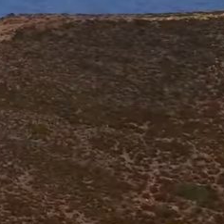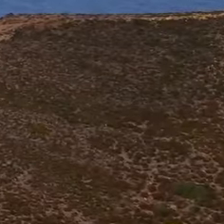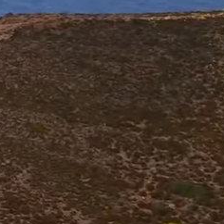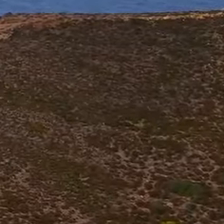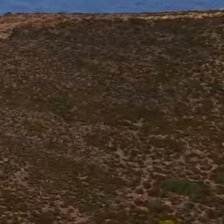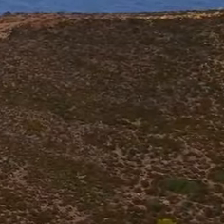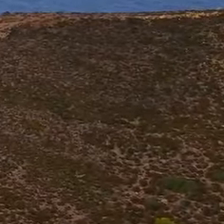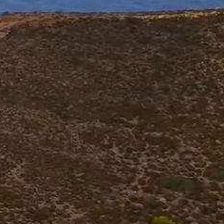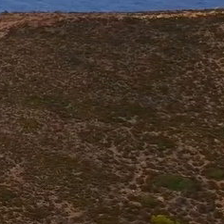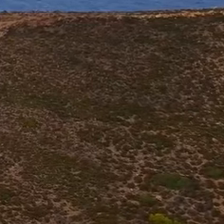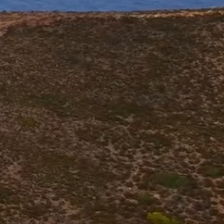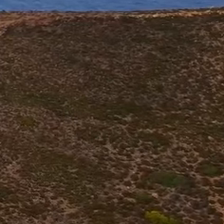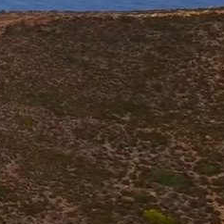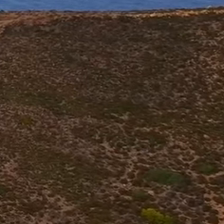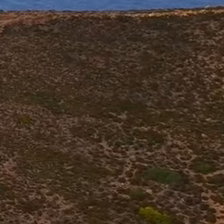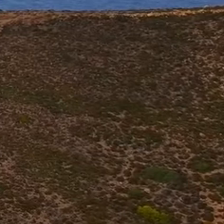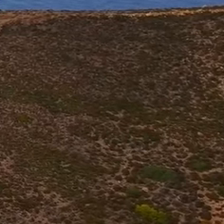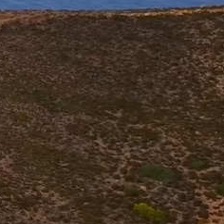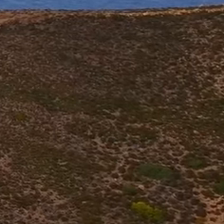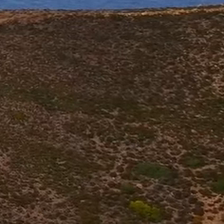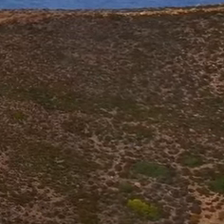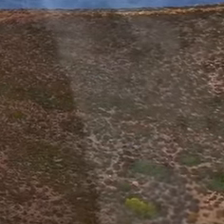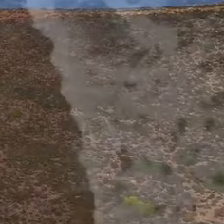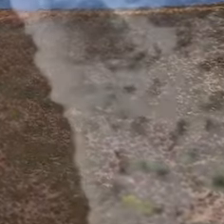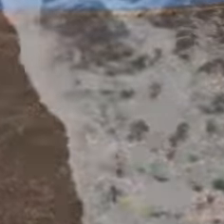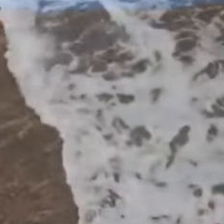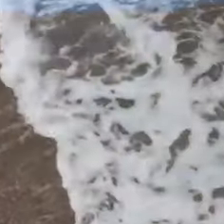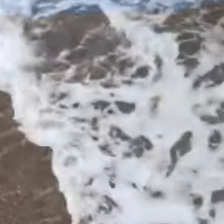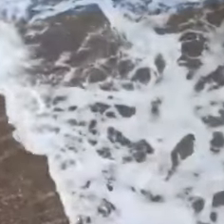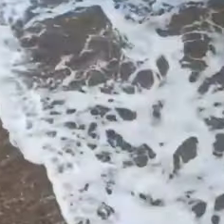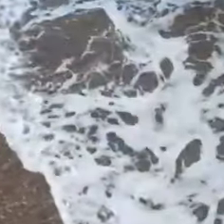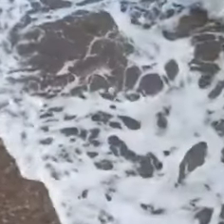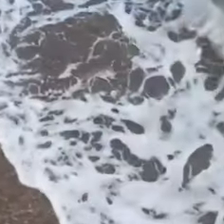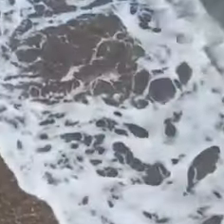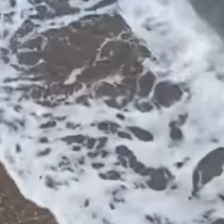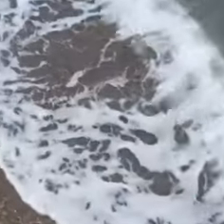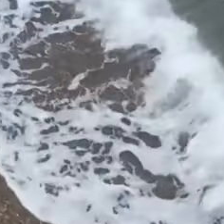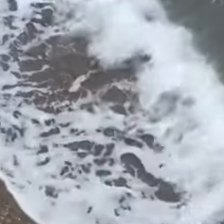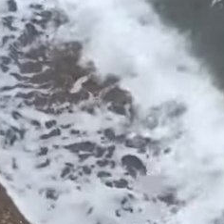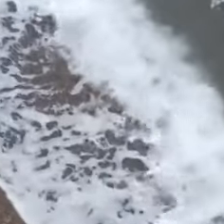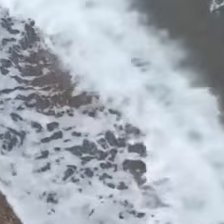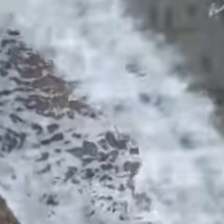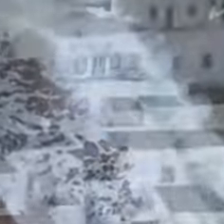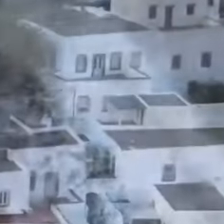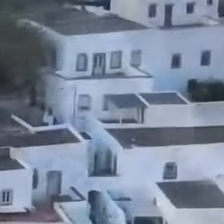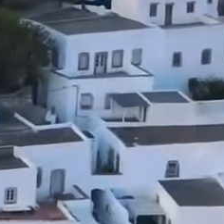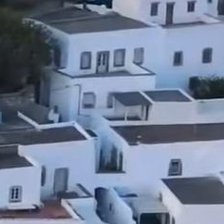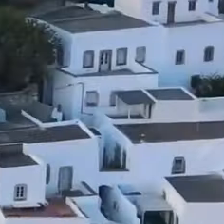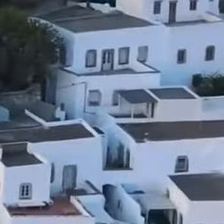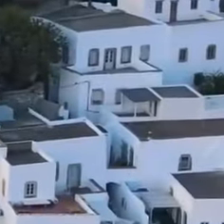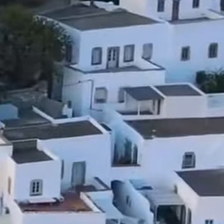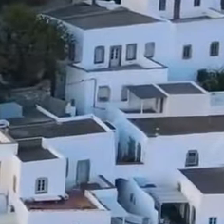много инструментов. Вот, и там хороший режиссер. Что касается сценария, то кому не знать, как не человеку, работающему